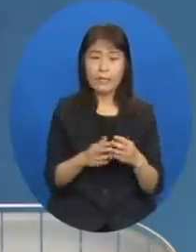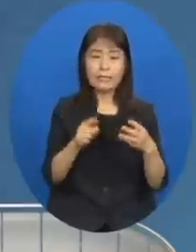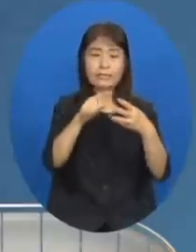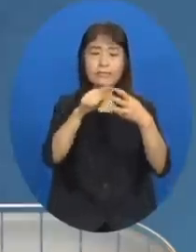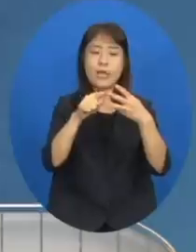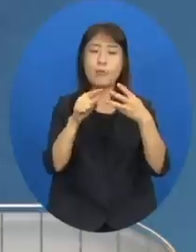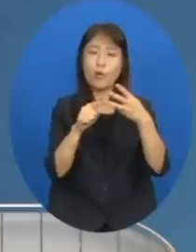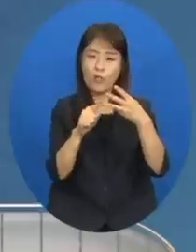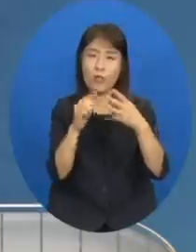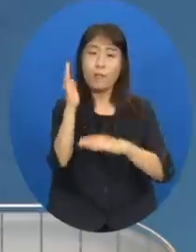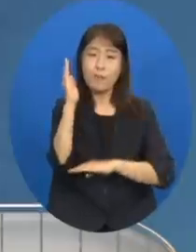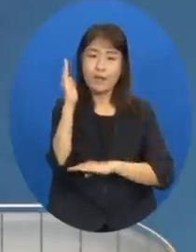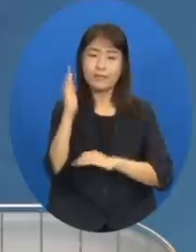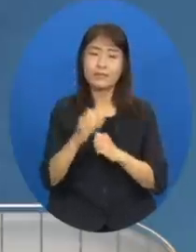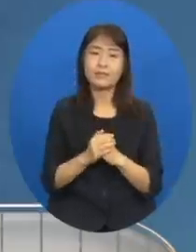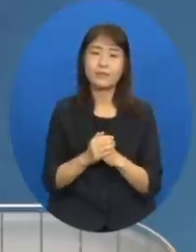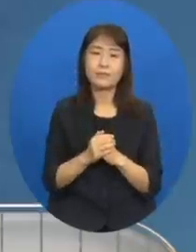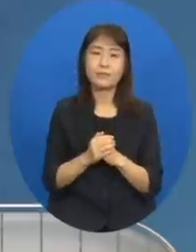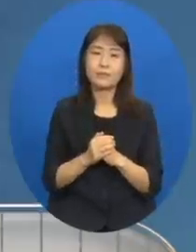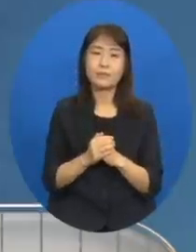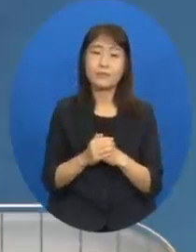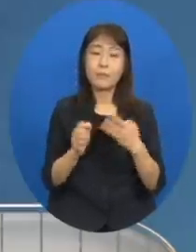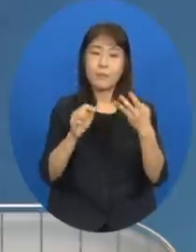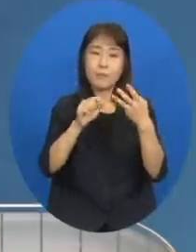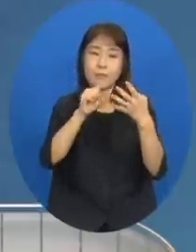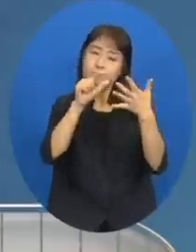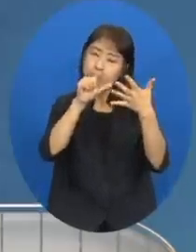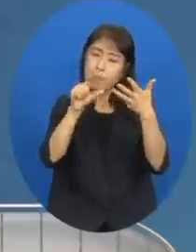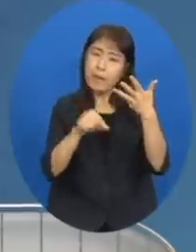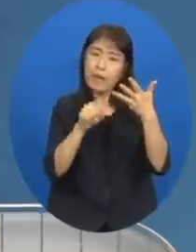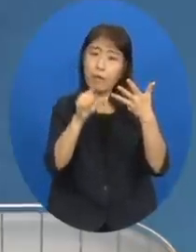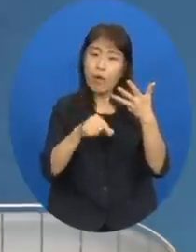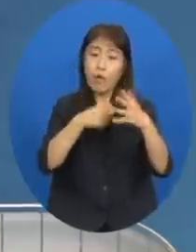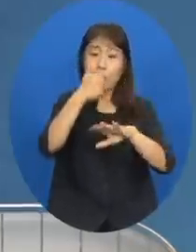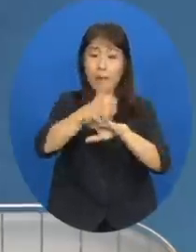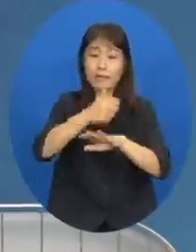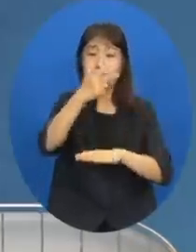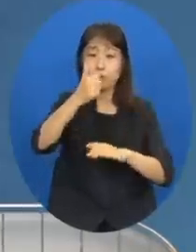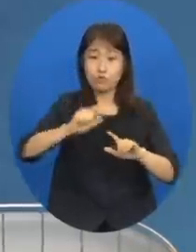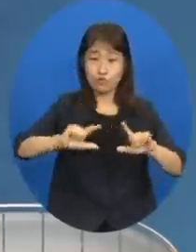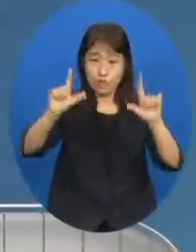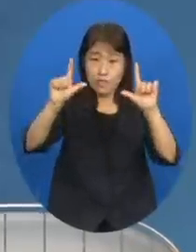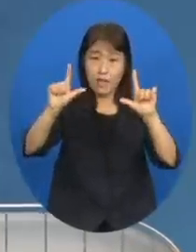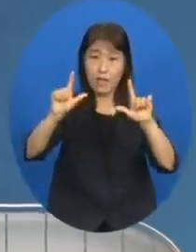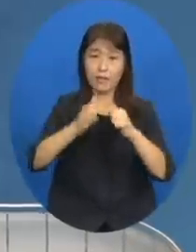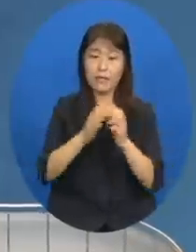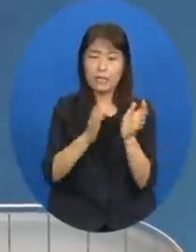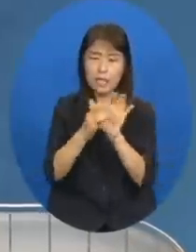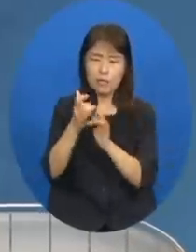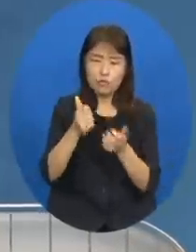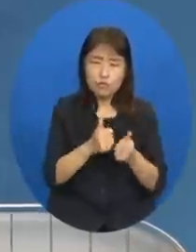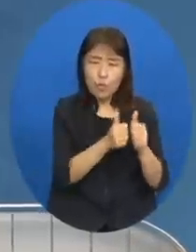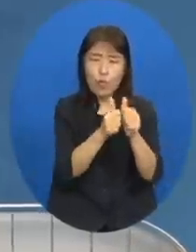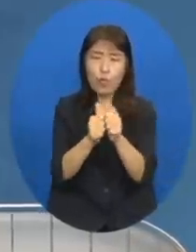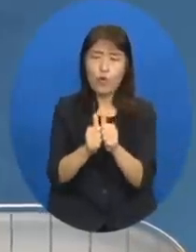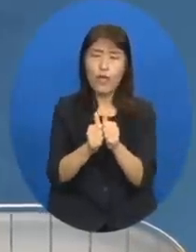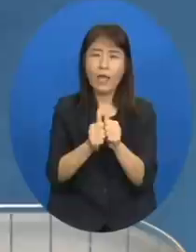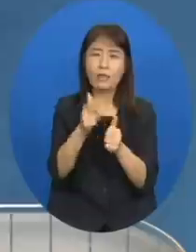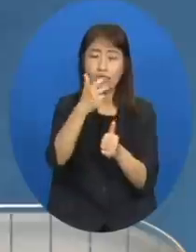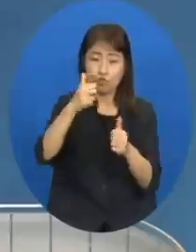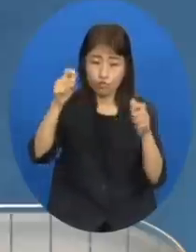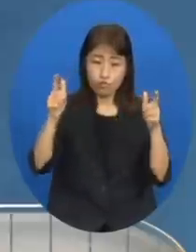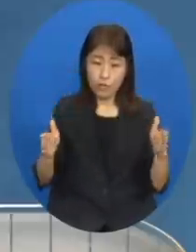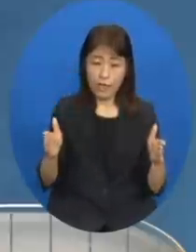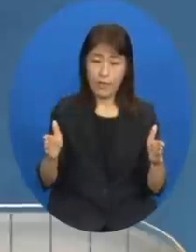그리고 8월 마지막 주일에는 위드 지저스 데이 그 주일 설교 4번의 설교를